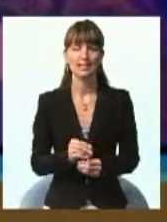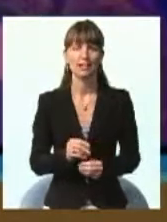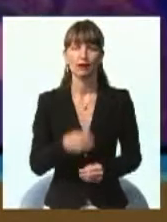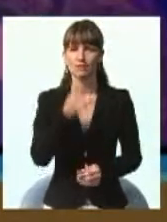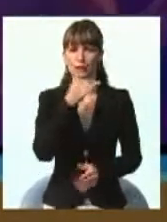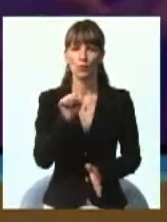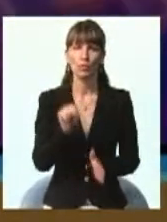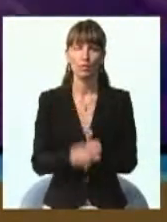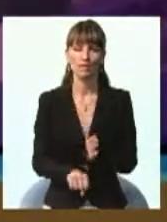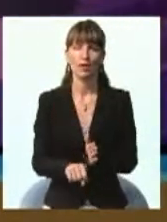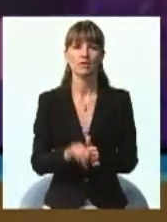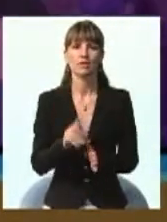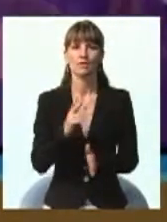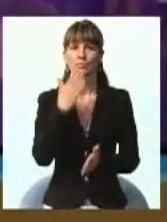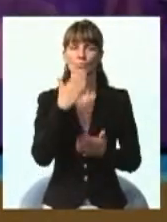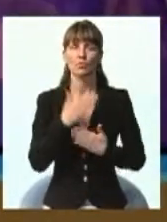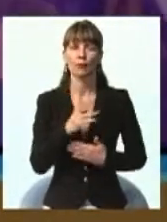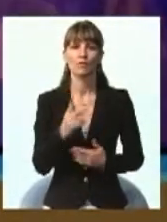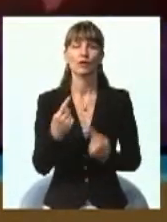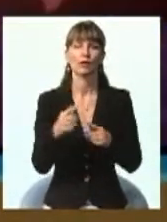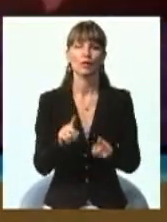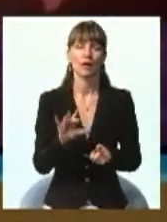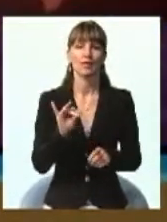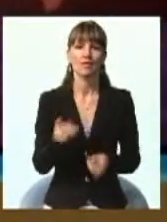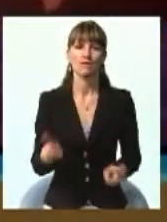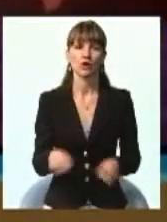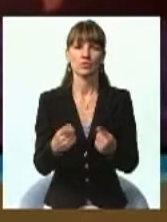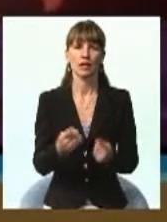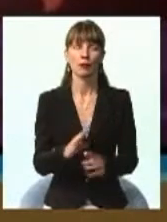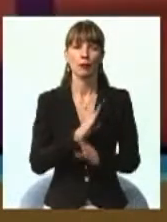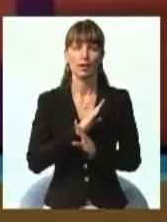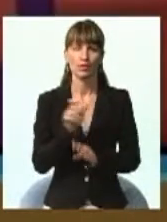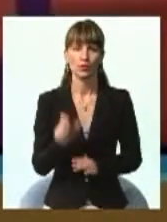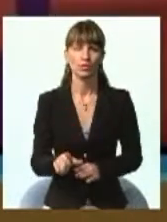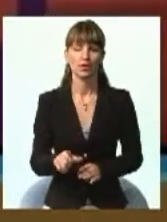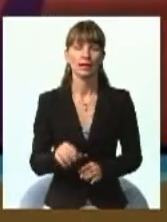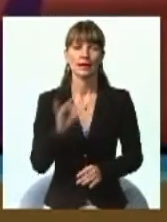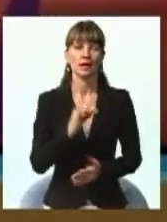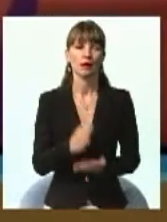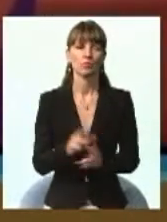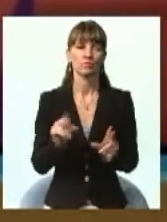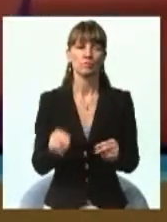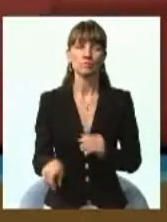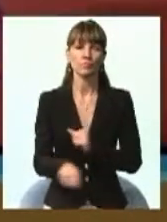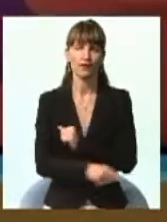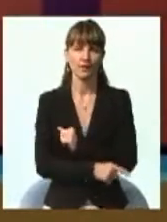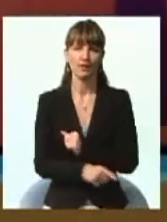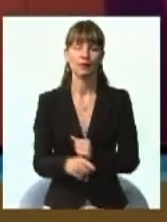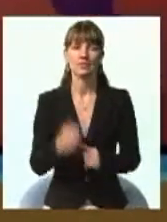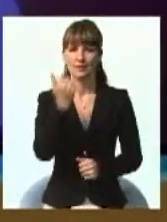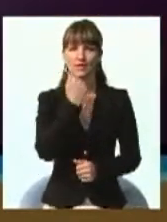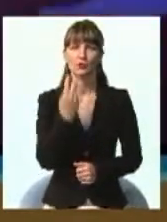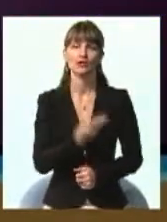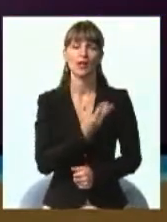вбивати, закохати когось у іншого чи воскрешати мертвих. Чудово те, що історія має щасливий фінал. Адже завдяки бажанню